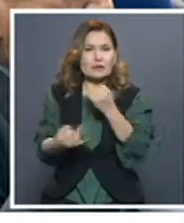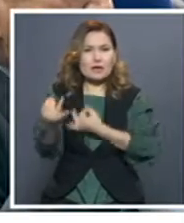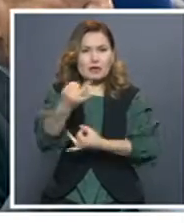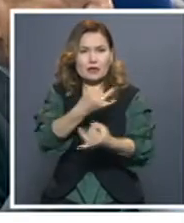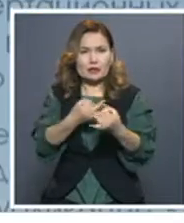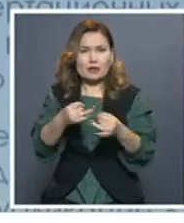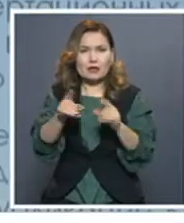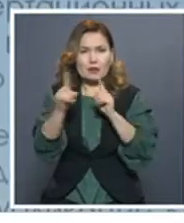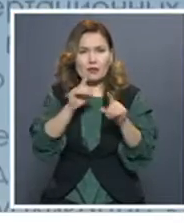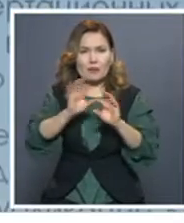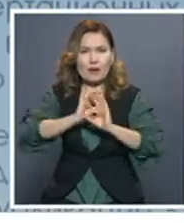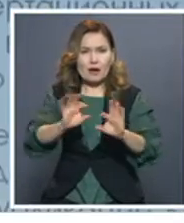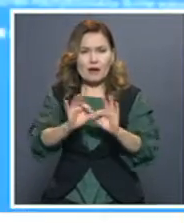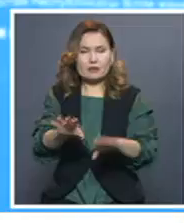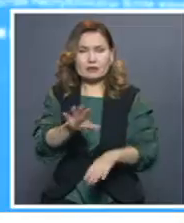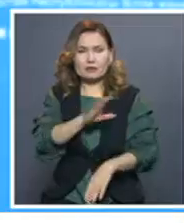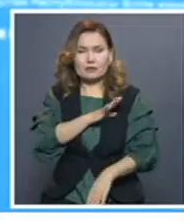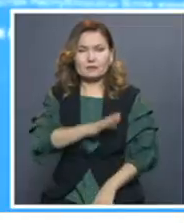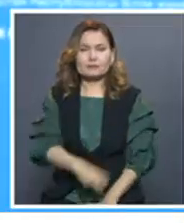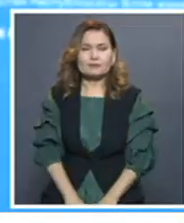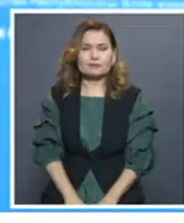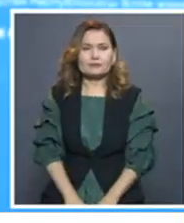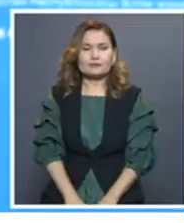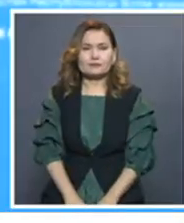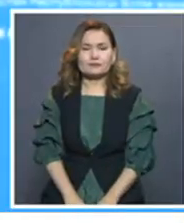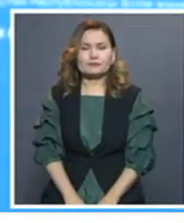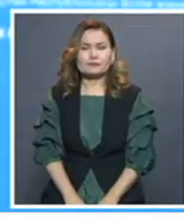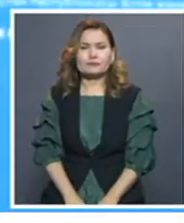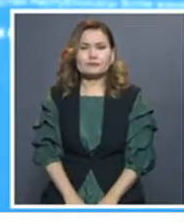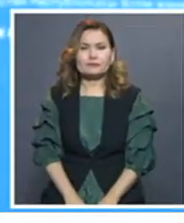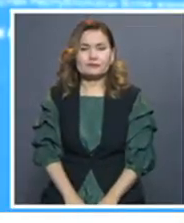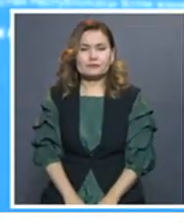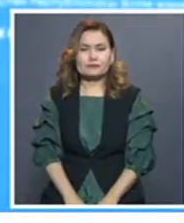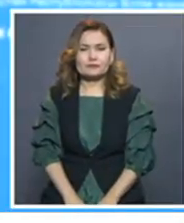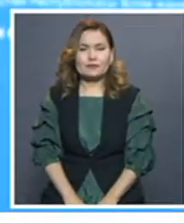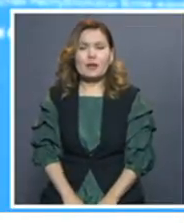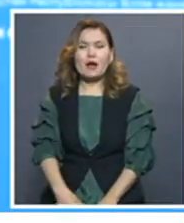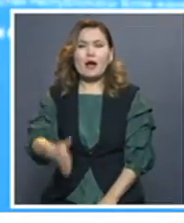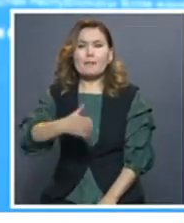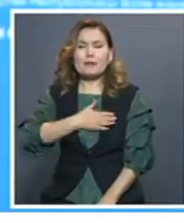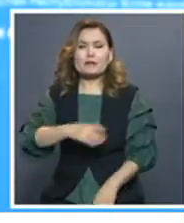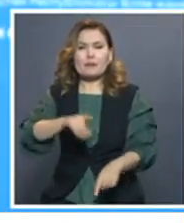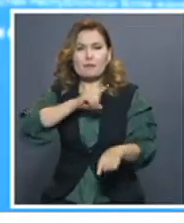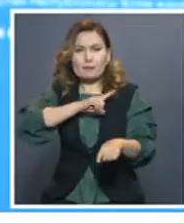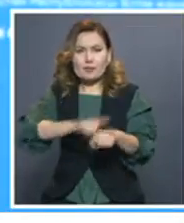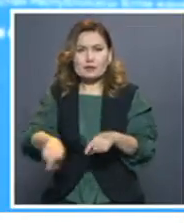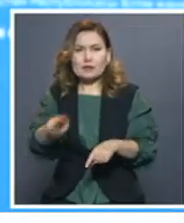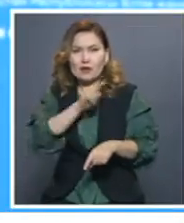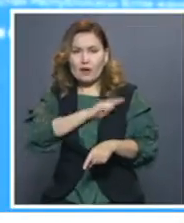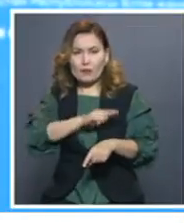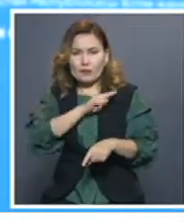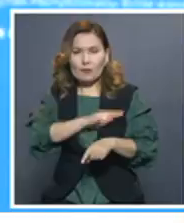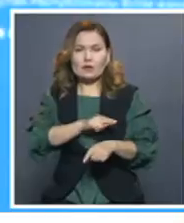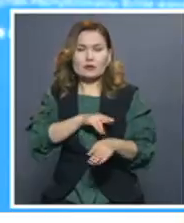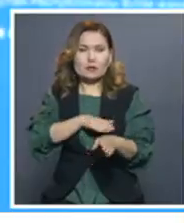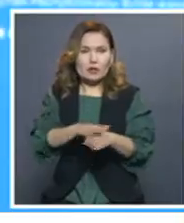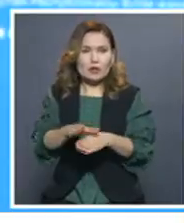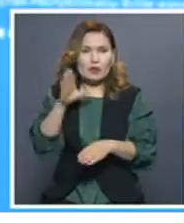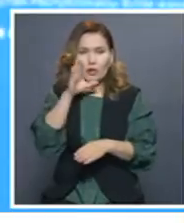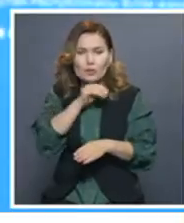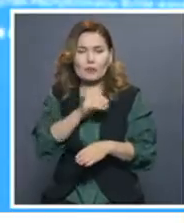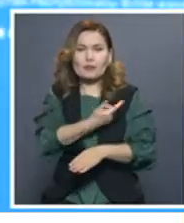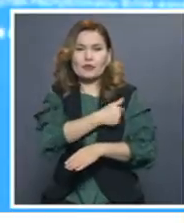айтылды. Мы очень оперативно это сделали. Біз жылдам жұмыс істедік. Дүниежүзілік денсаулық сақтау